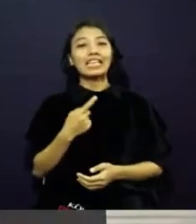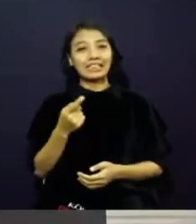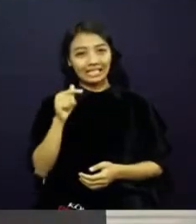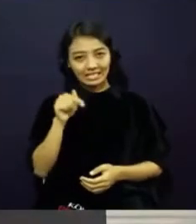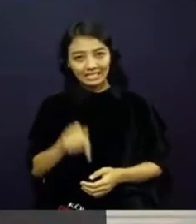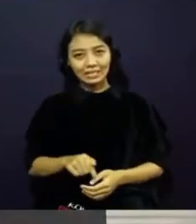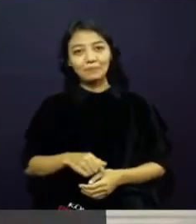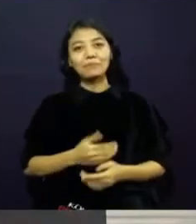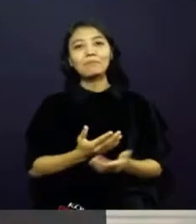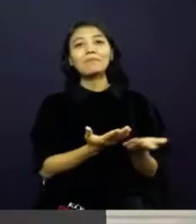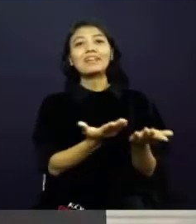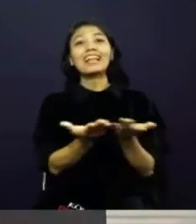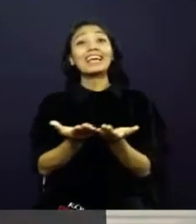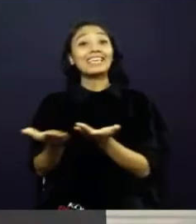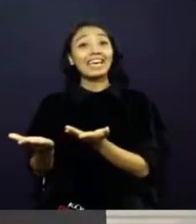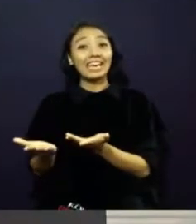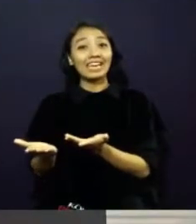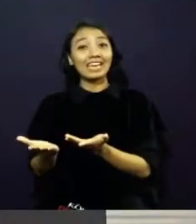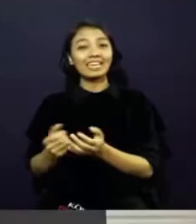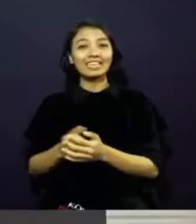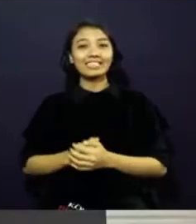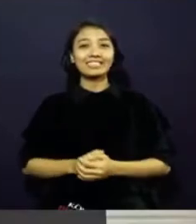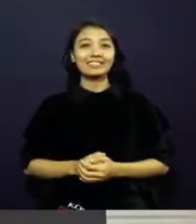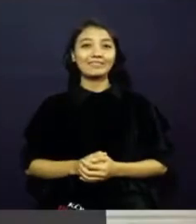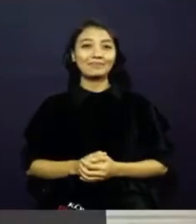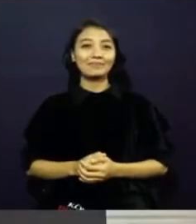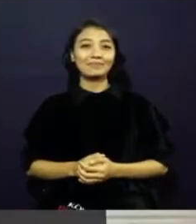kita pada saat apapun